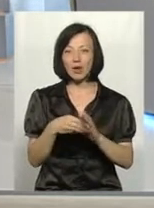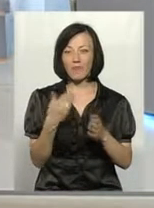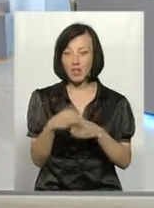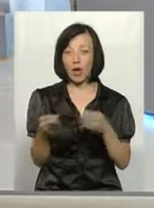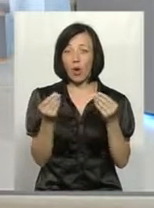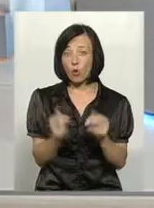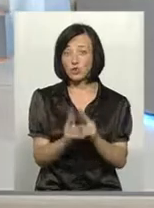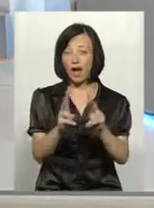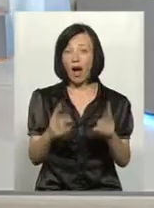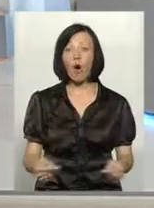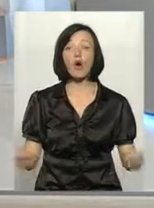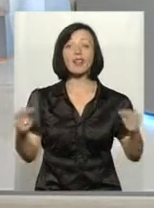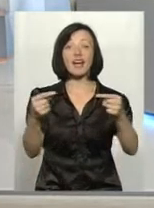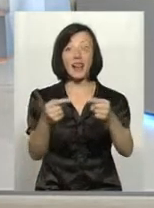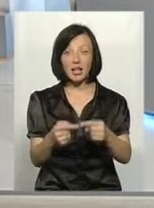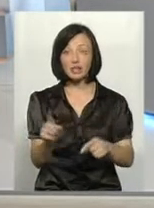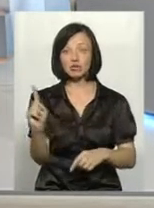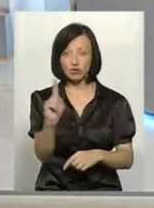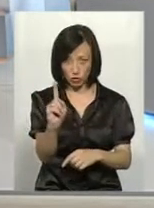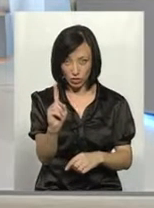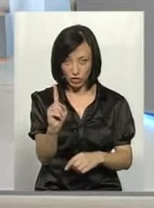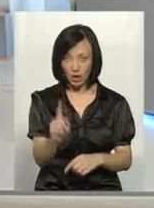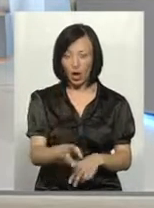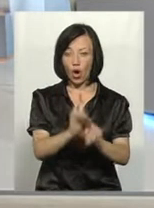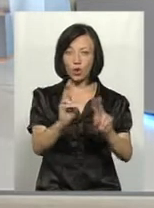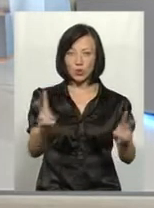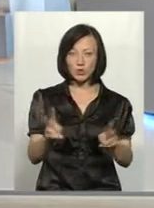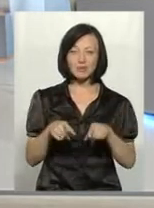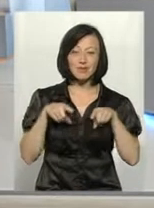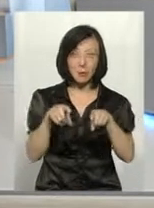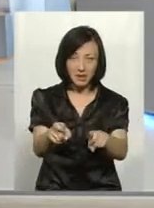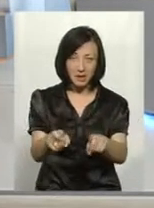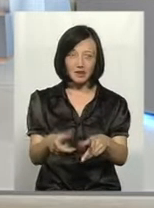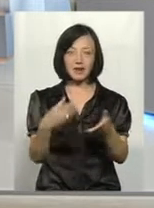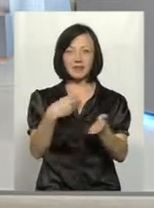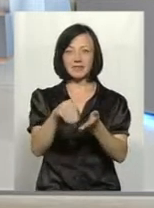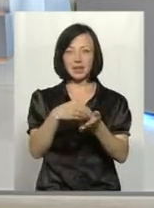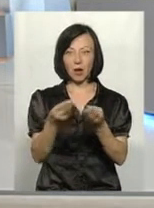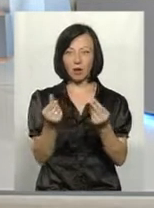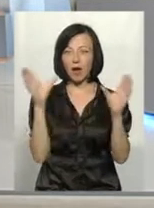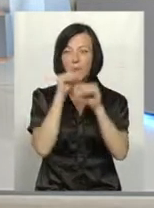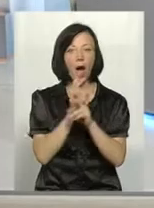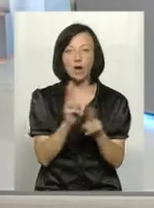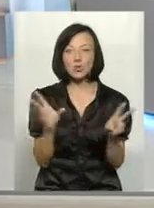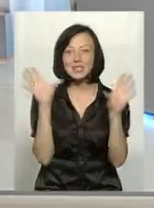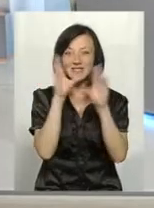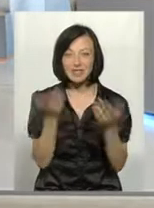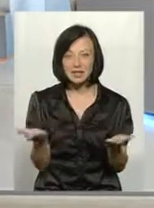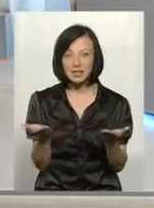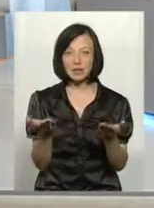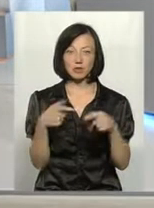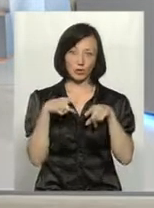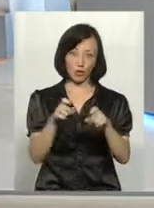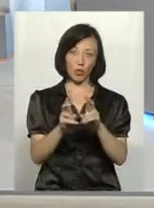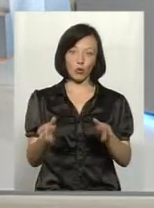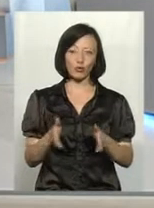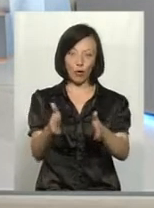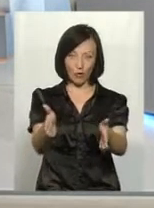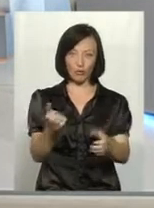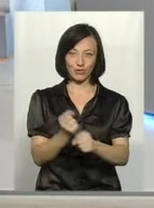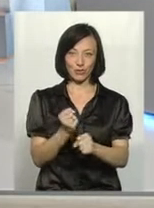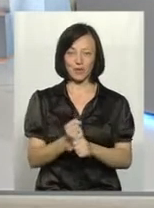коштів на конкретне стратити, щось. Да. Хтось добіг і взяв на свинарних грошей, а хтось не добіг. Ну добіжить той, кому дорогу